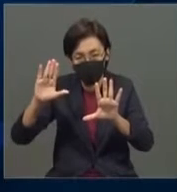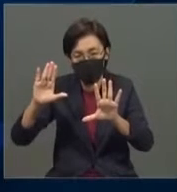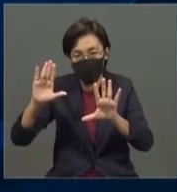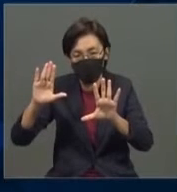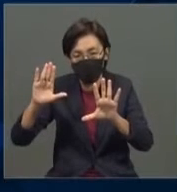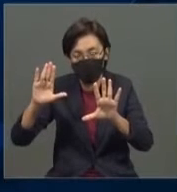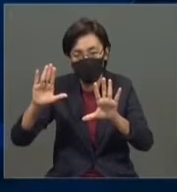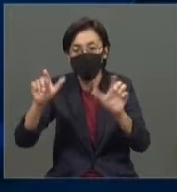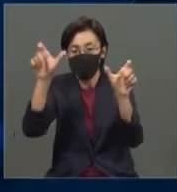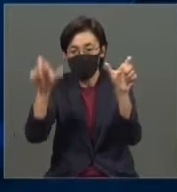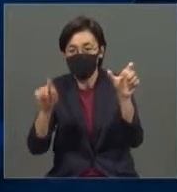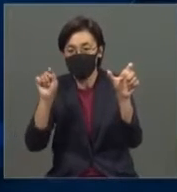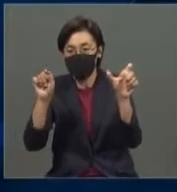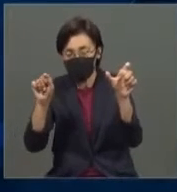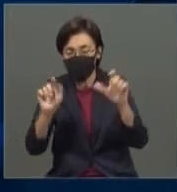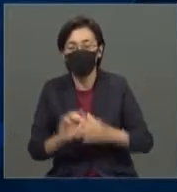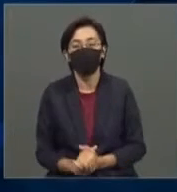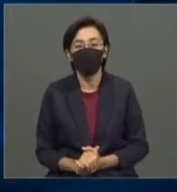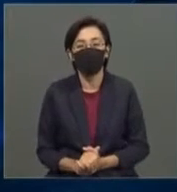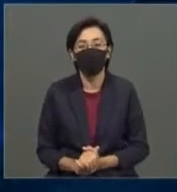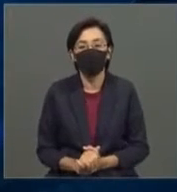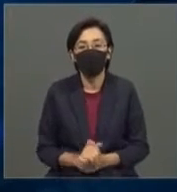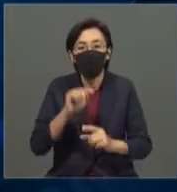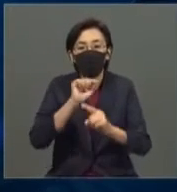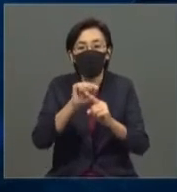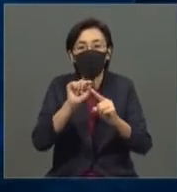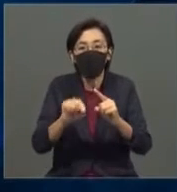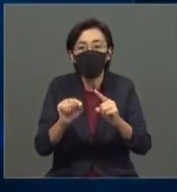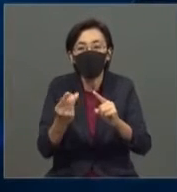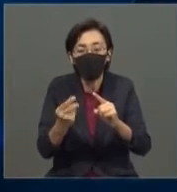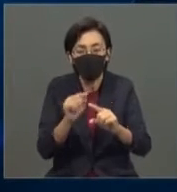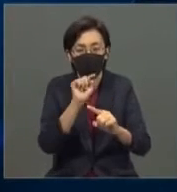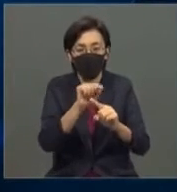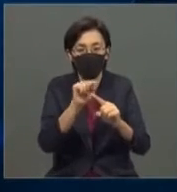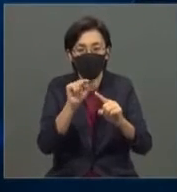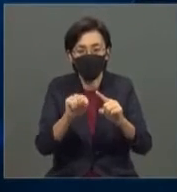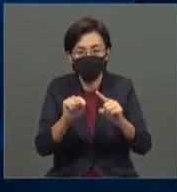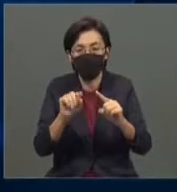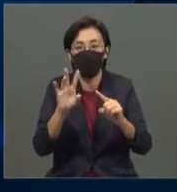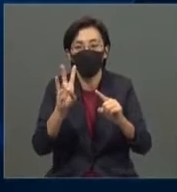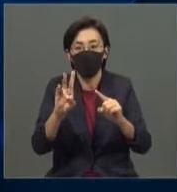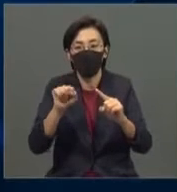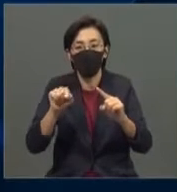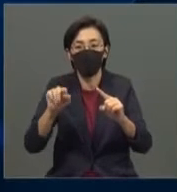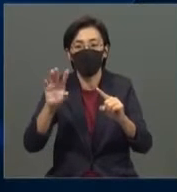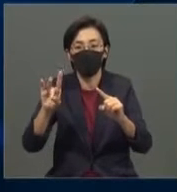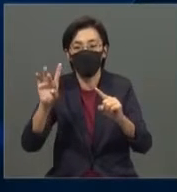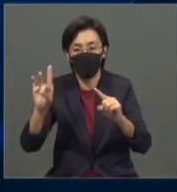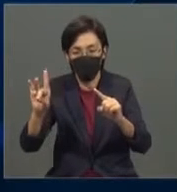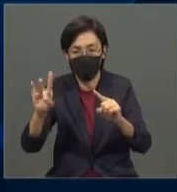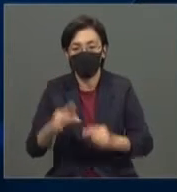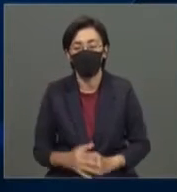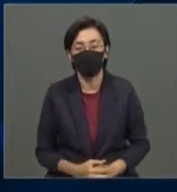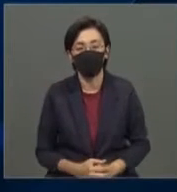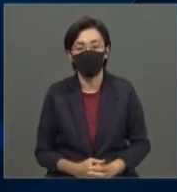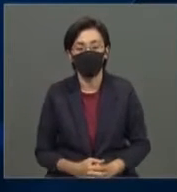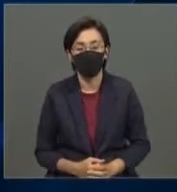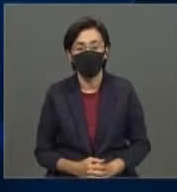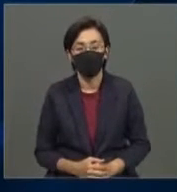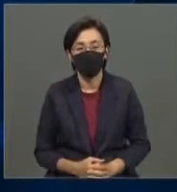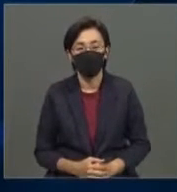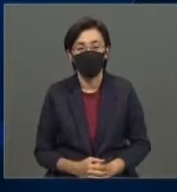5,600,000 กว่ารายเนี่ยนะครับคิดเป็นเปอร์เซ็นต์นะครับได้ประมาณสัก 7.88% นะครับ